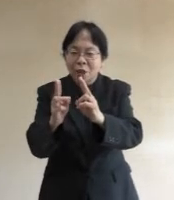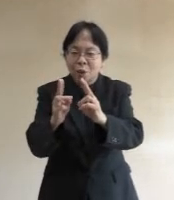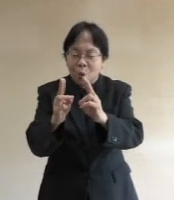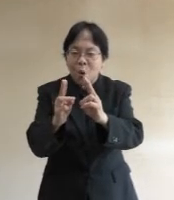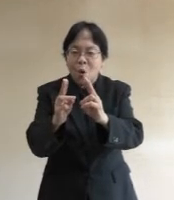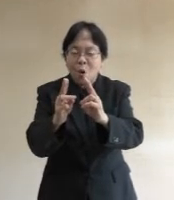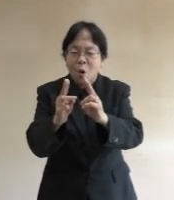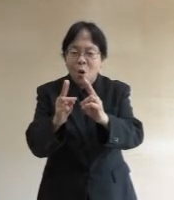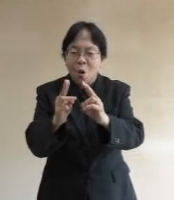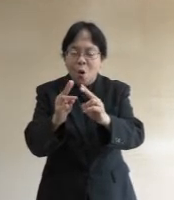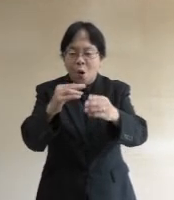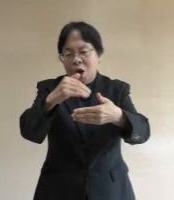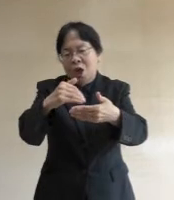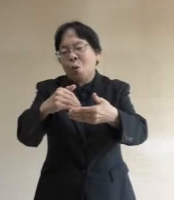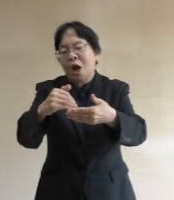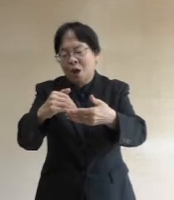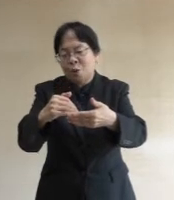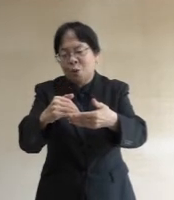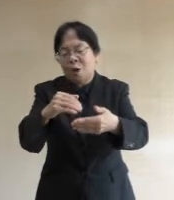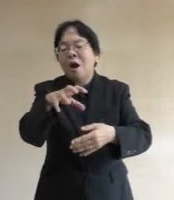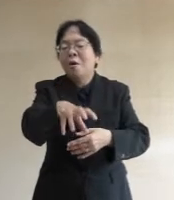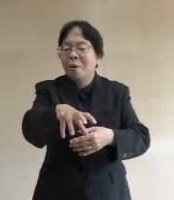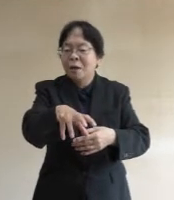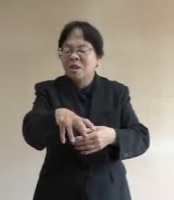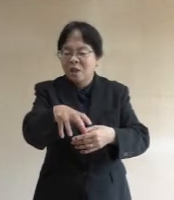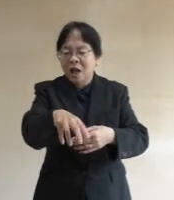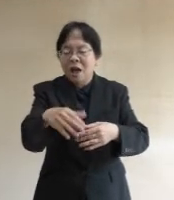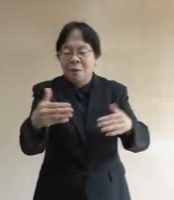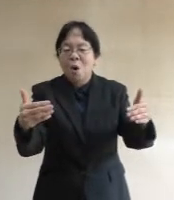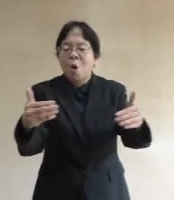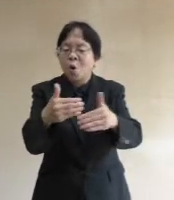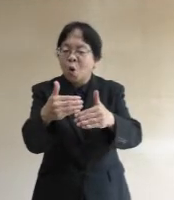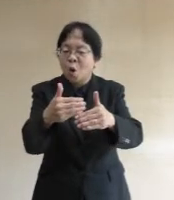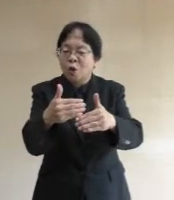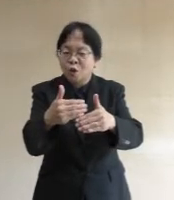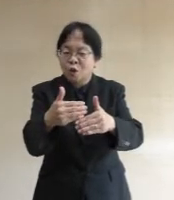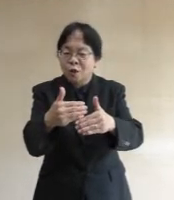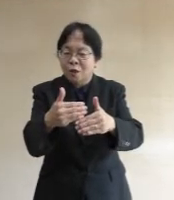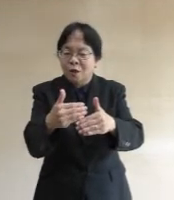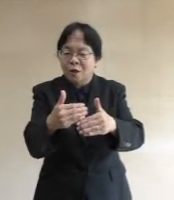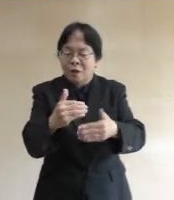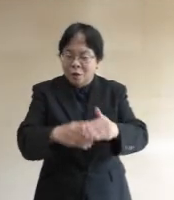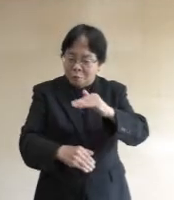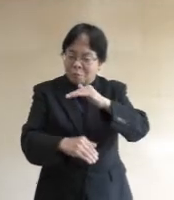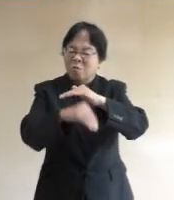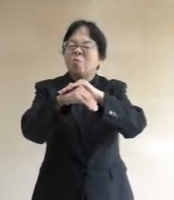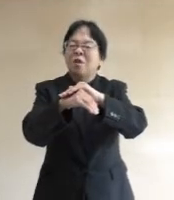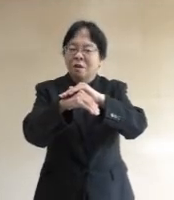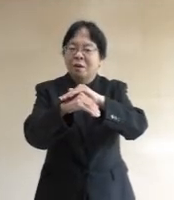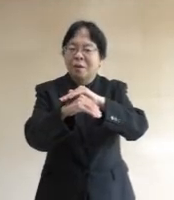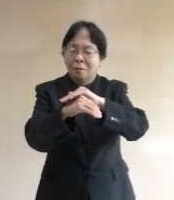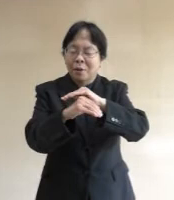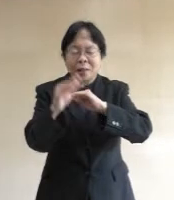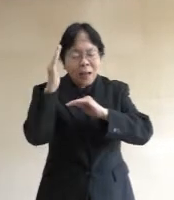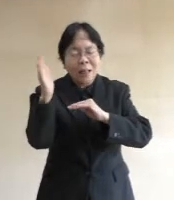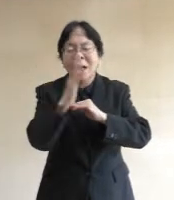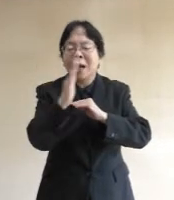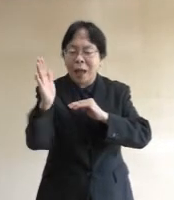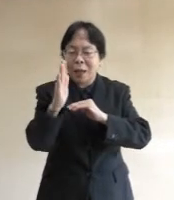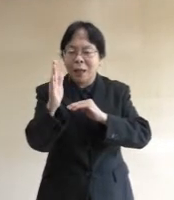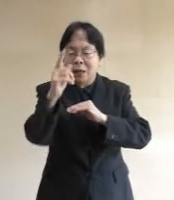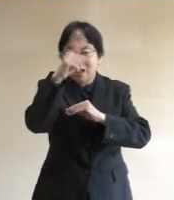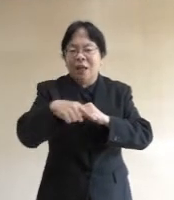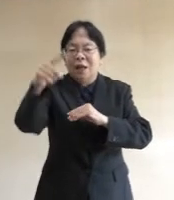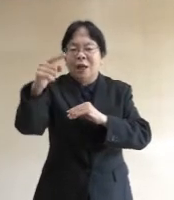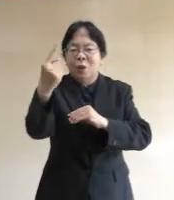に、まあ、大体交通機関使って2時間で行ける田舎ってなかなかないと思うので、その辺を PR してあの U ターン、I ターンの